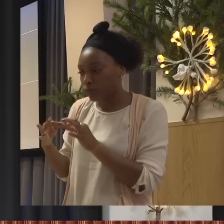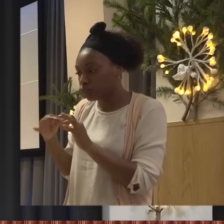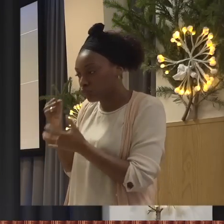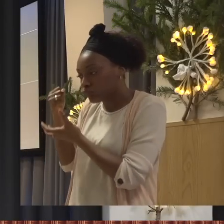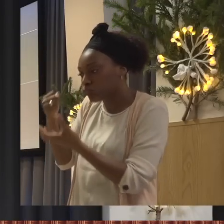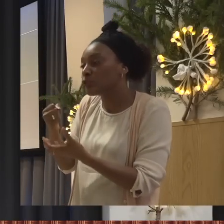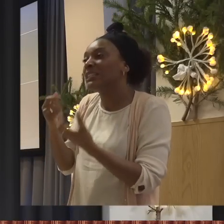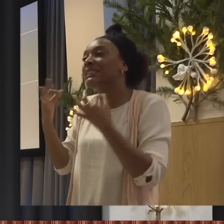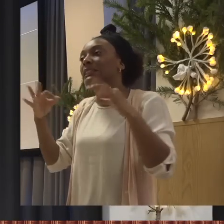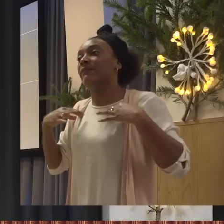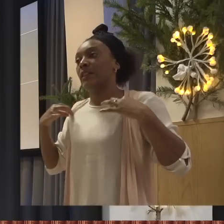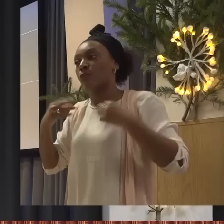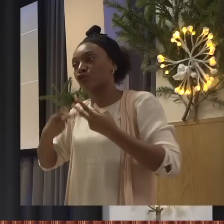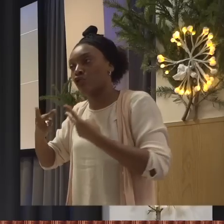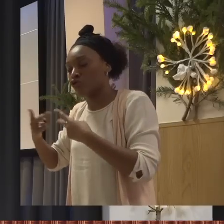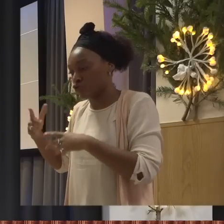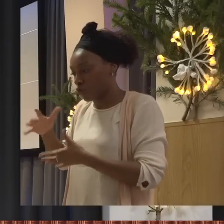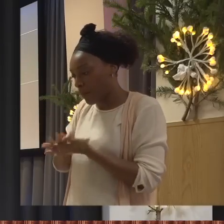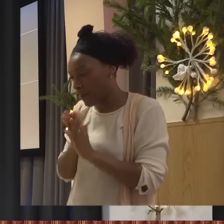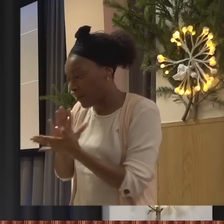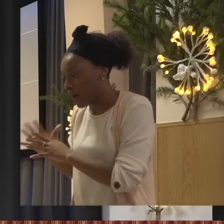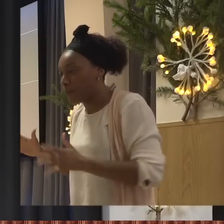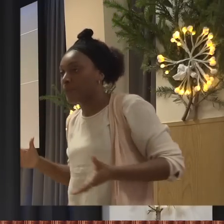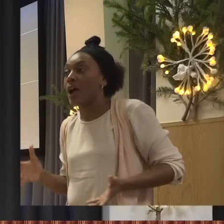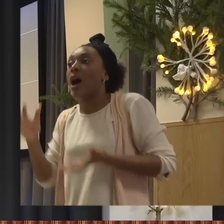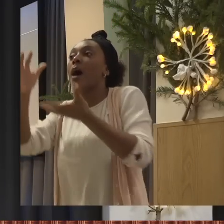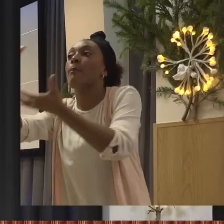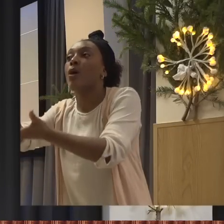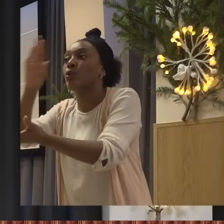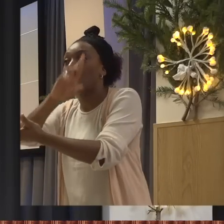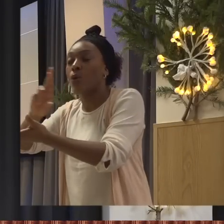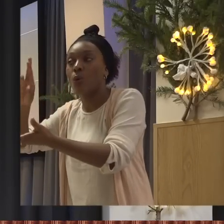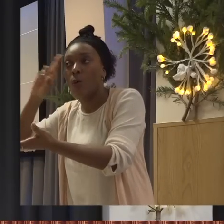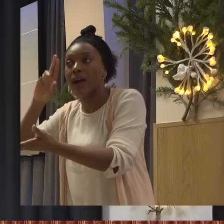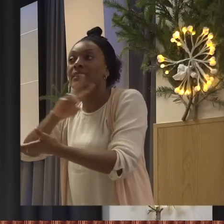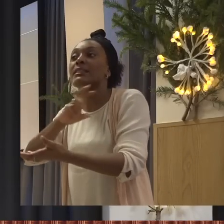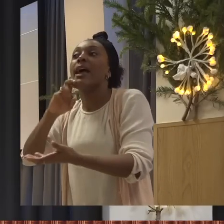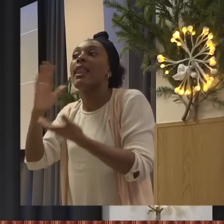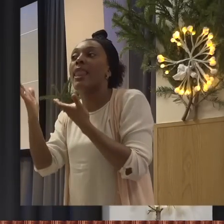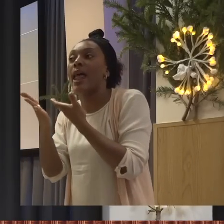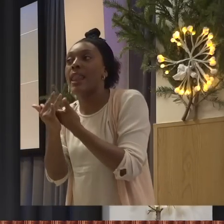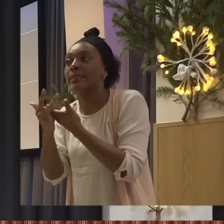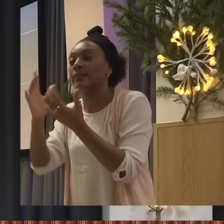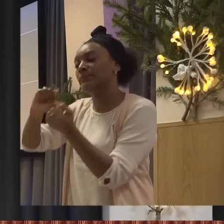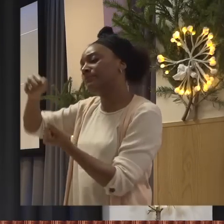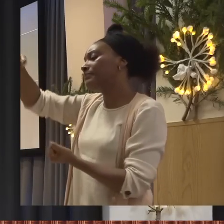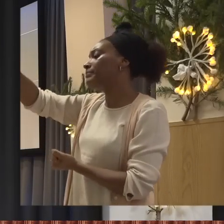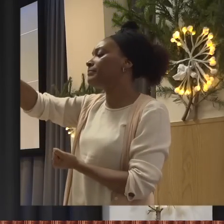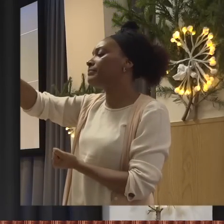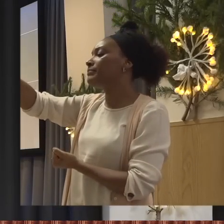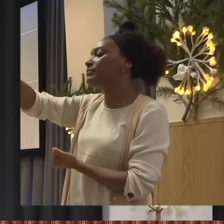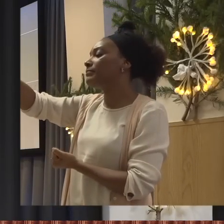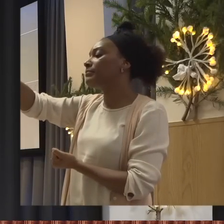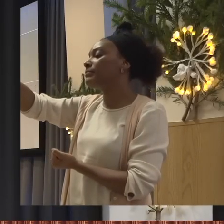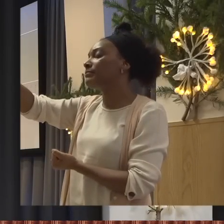10 vêtements de rechange. Il apporta au roi d'Israël la lettre où il était dit, « Maintenant, quand